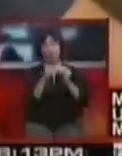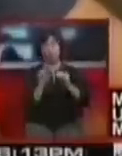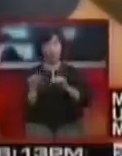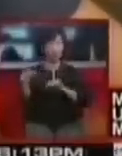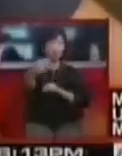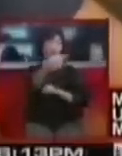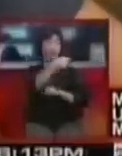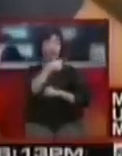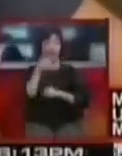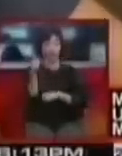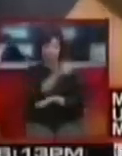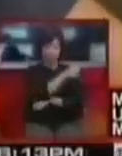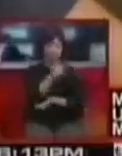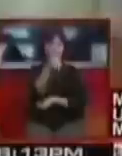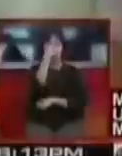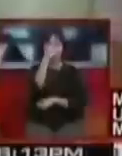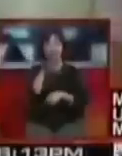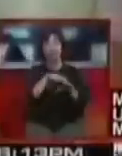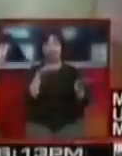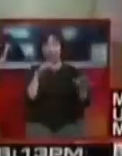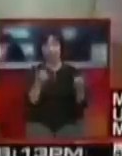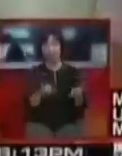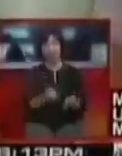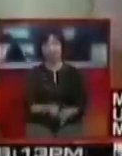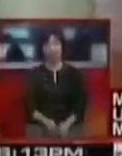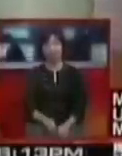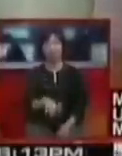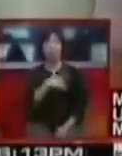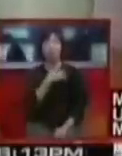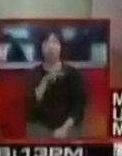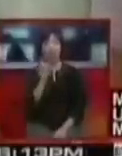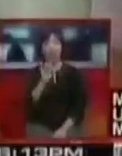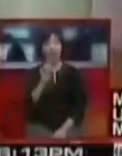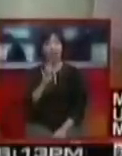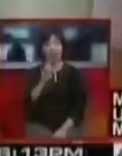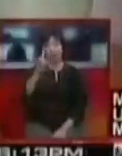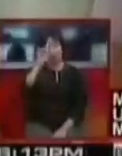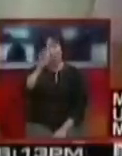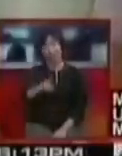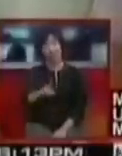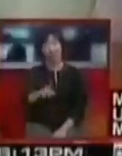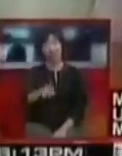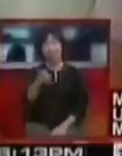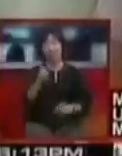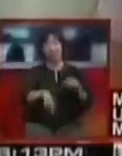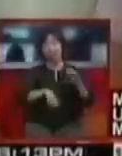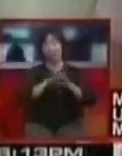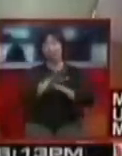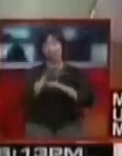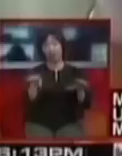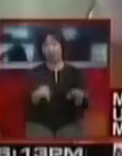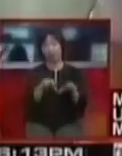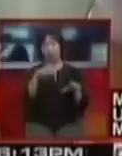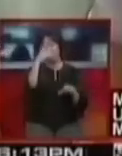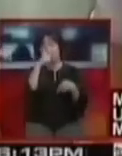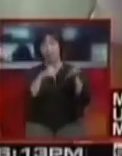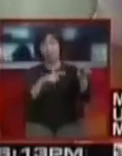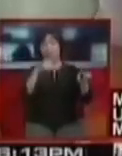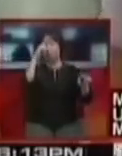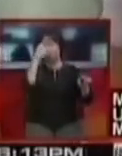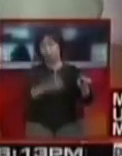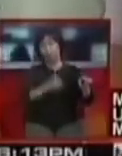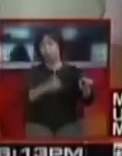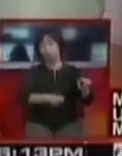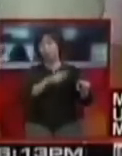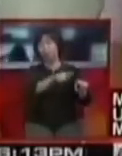siguro ang magagawa namin dahil sa traffic. Ano mong kayong nanakit ako? Ay naku sir, may nanakit. Kasi hindi kami makapasok sa work dahil sa mga ginagawa nilang